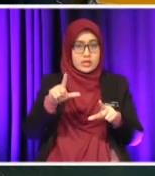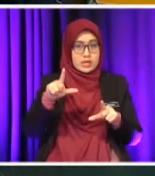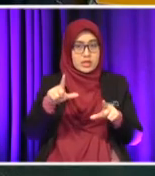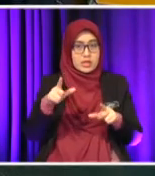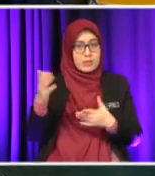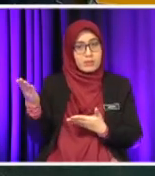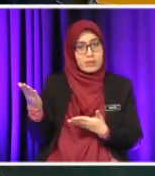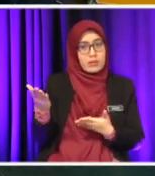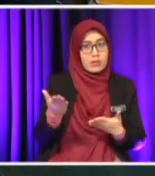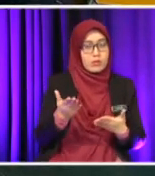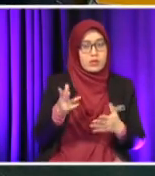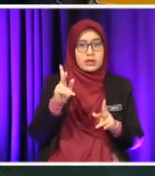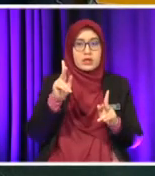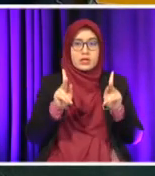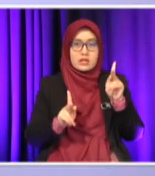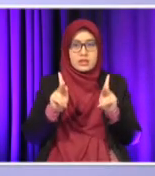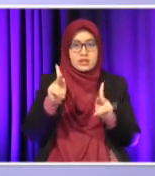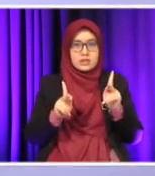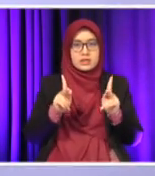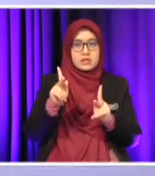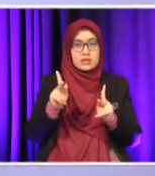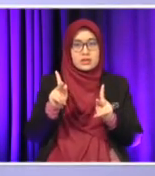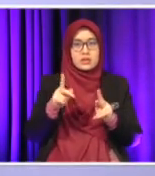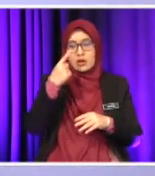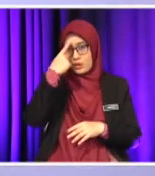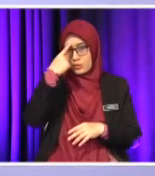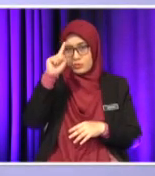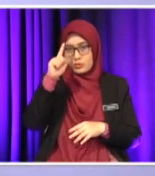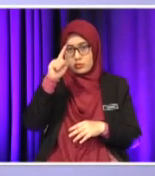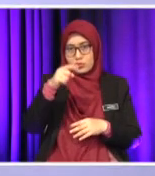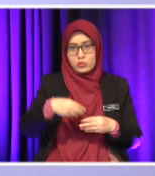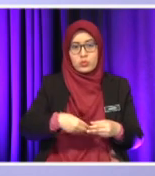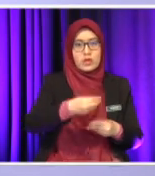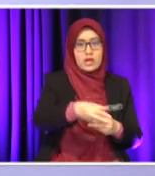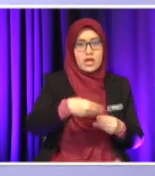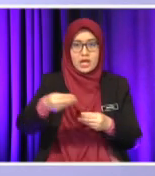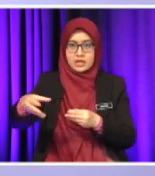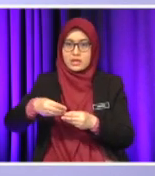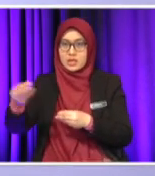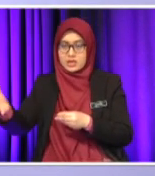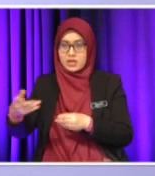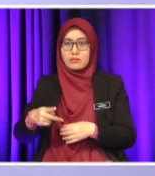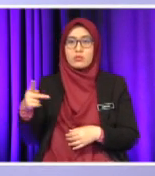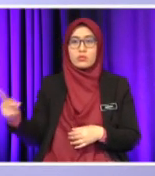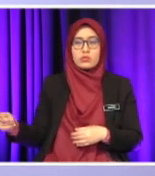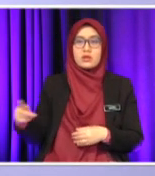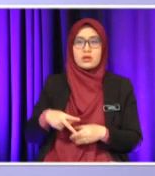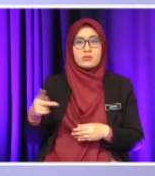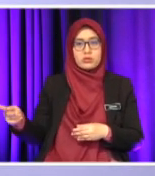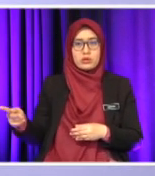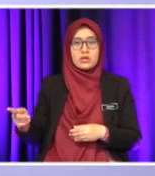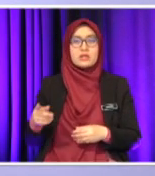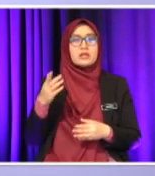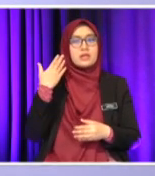mengagetkan produk tadi bila kita di peringkat gudang tadi kita udah label kan ataupun kita dah buat